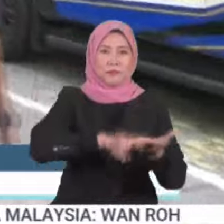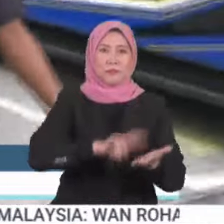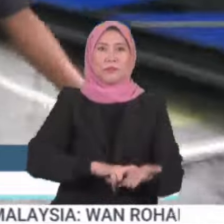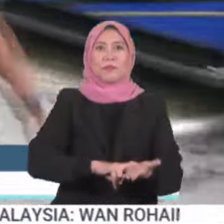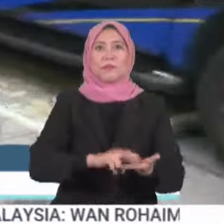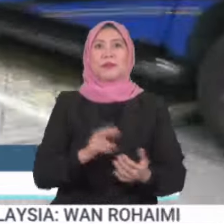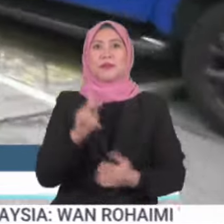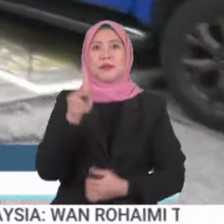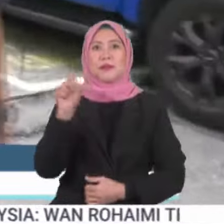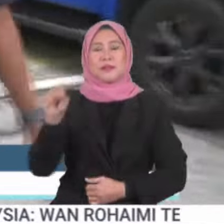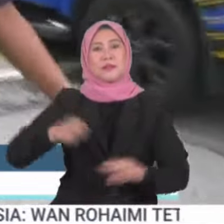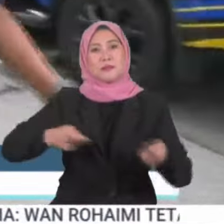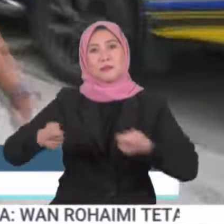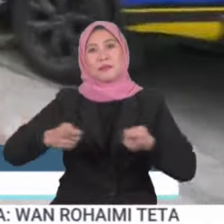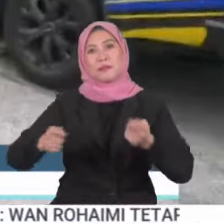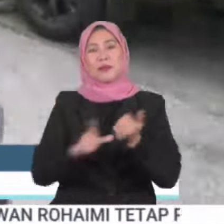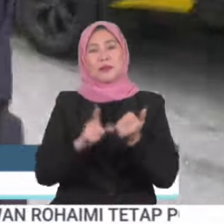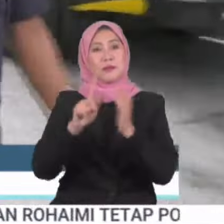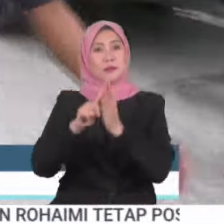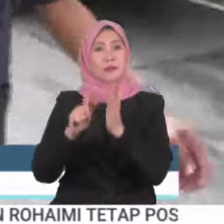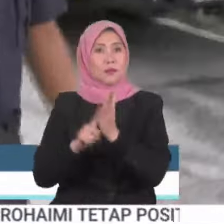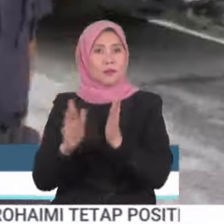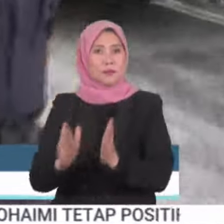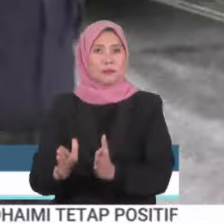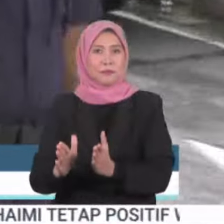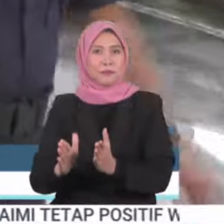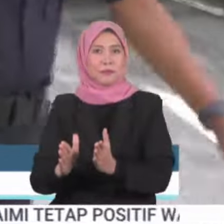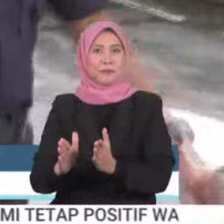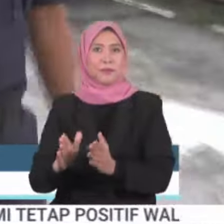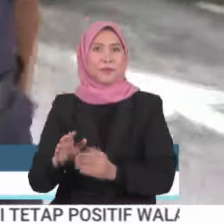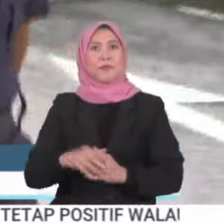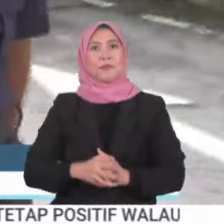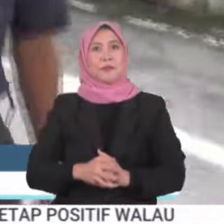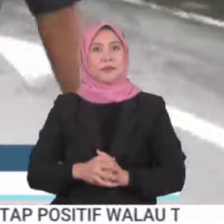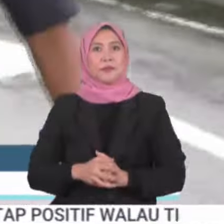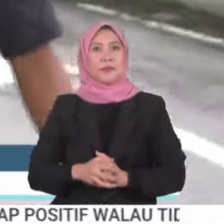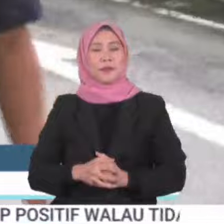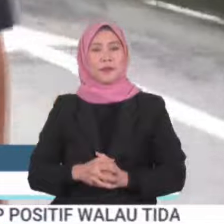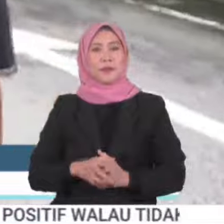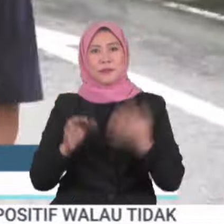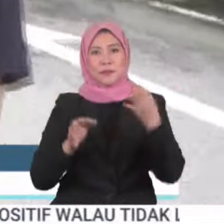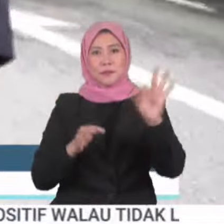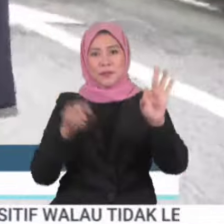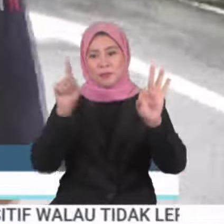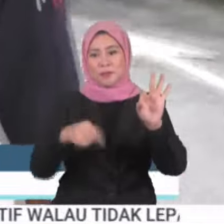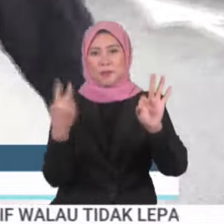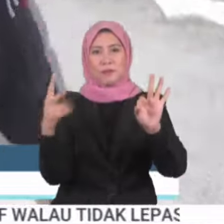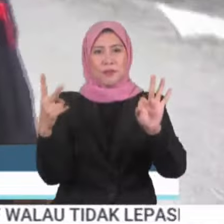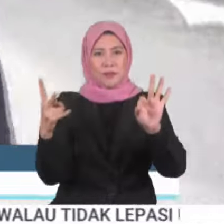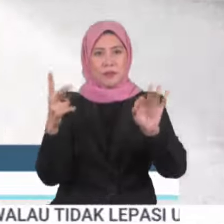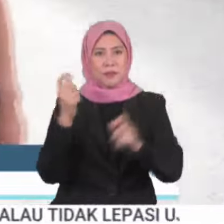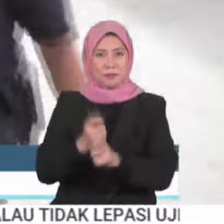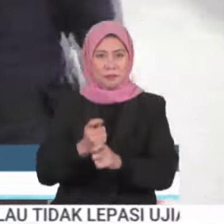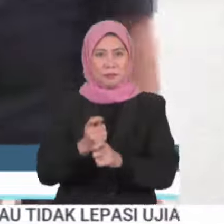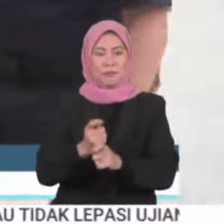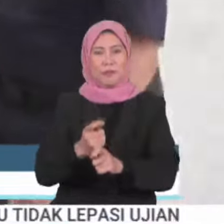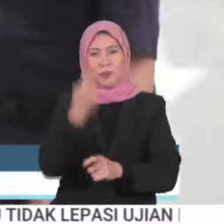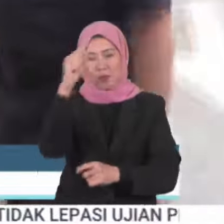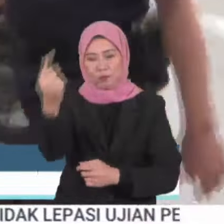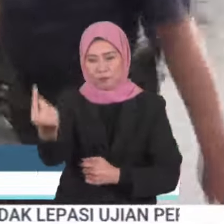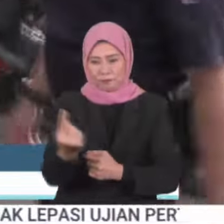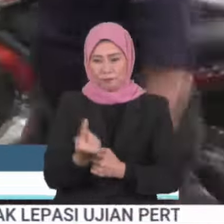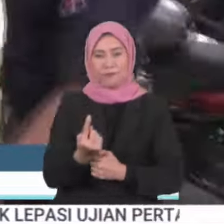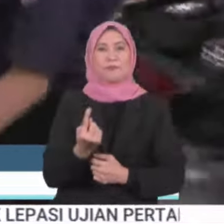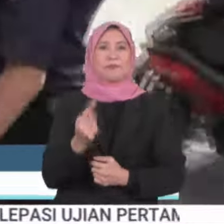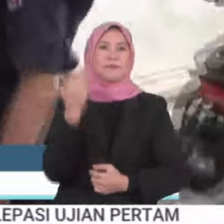dikendalikan Timbalan Pendakwa Raya Nur Najahitul Idayu Muhammad Azuyar. 19 Disember ini ditetapkan untuk